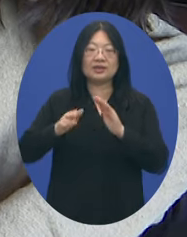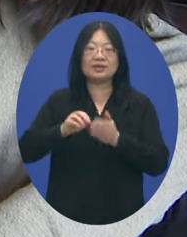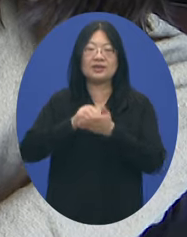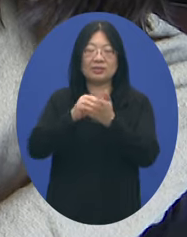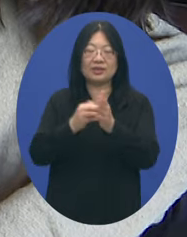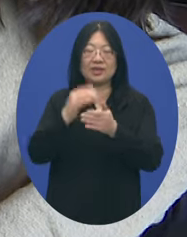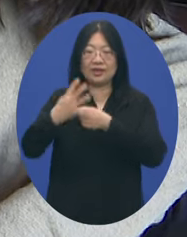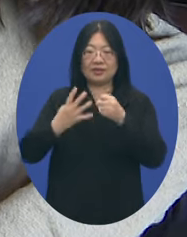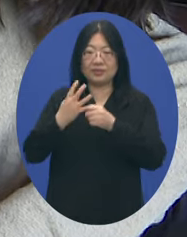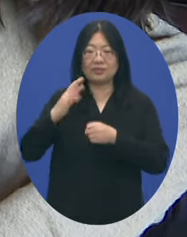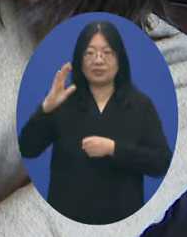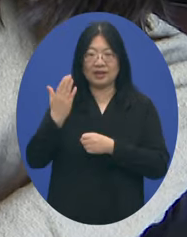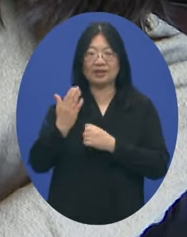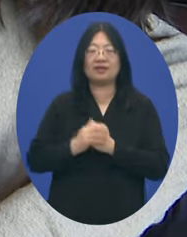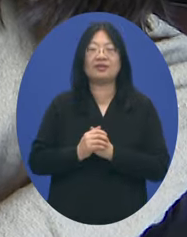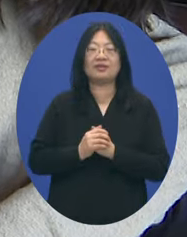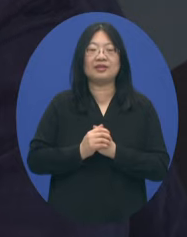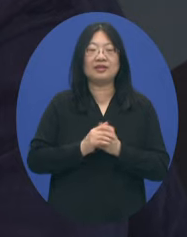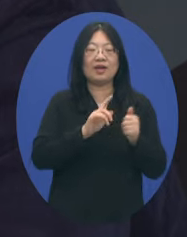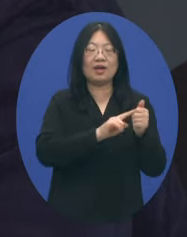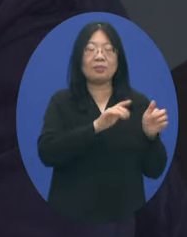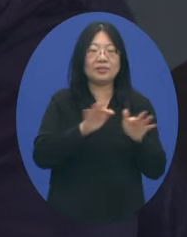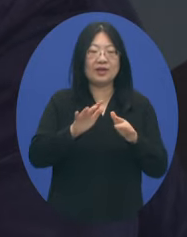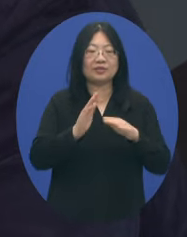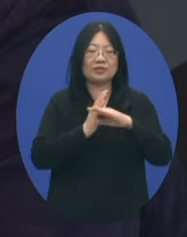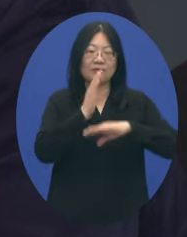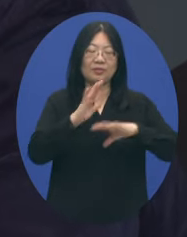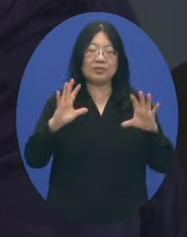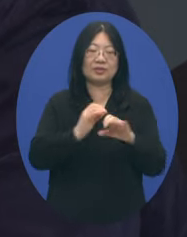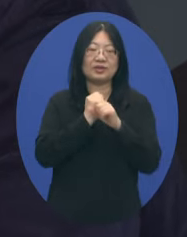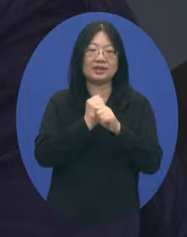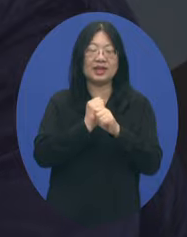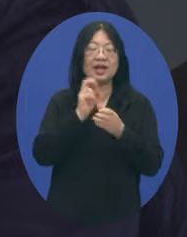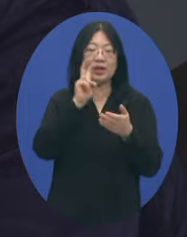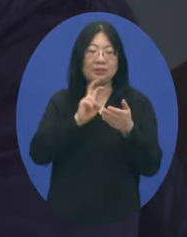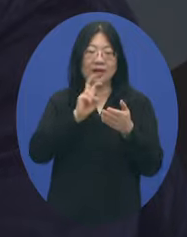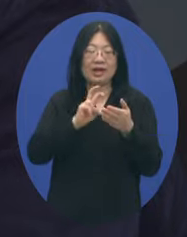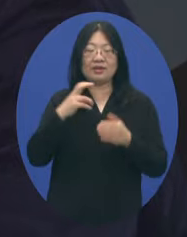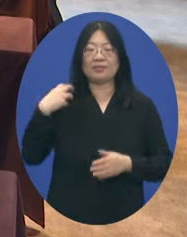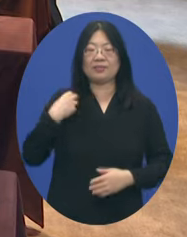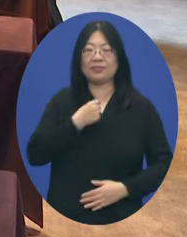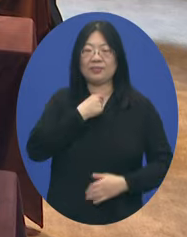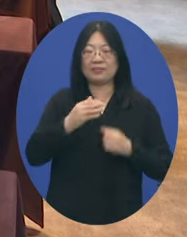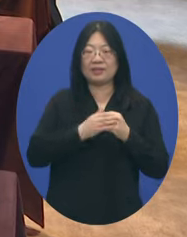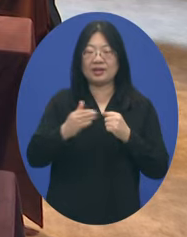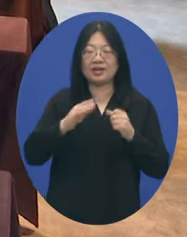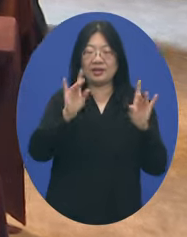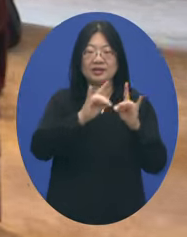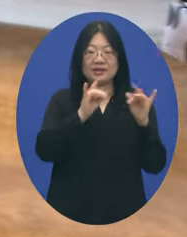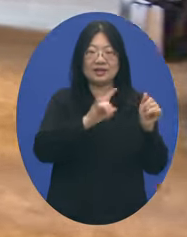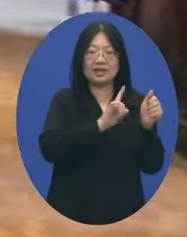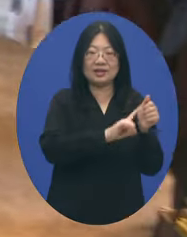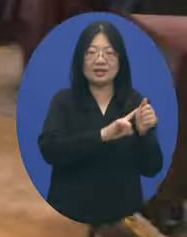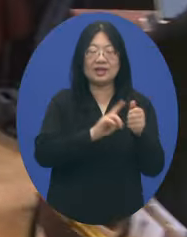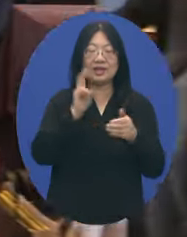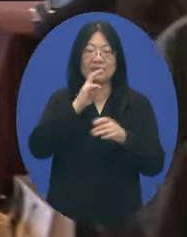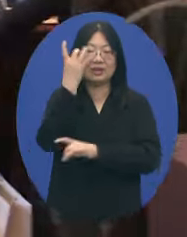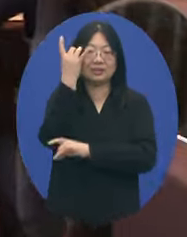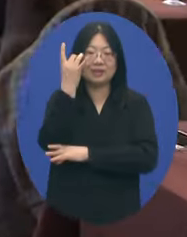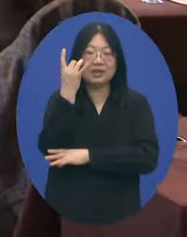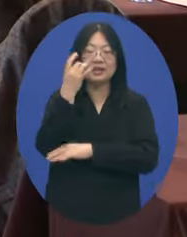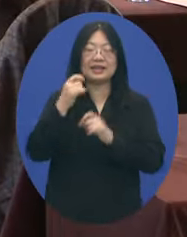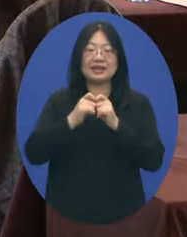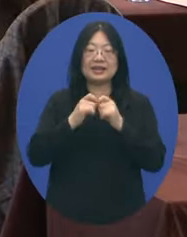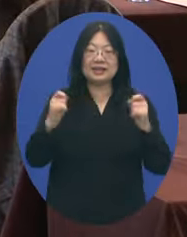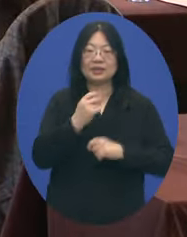접어들었습니다. 이런 우려에 김 예술 감독은 피아노를 넘어 총체적인 음악을 하고 싶었다며 지휘자가 음악의 본질인 긴 호흡을 보여줄 수